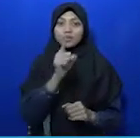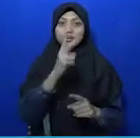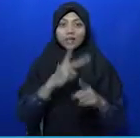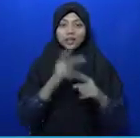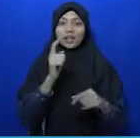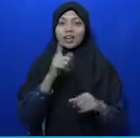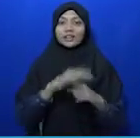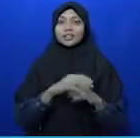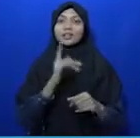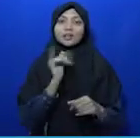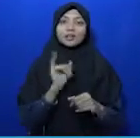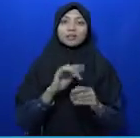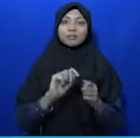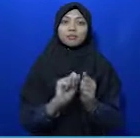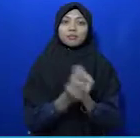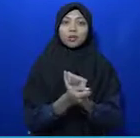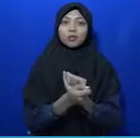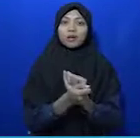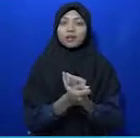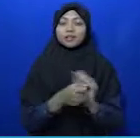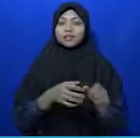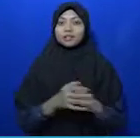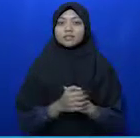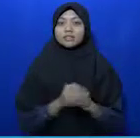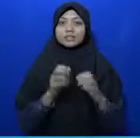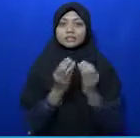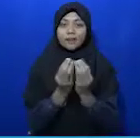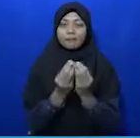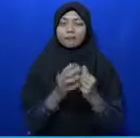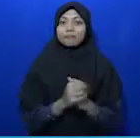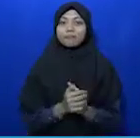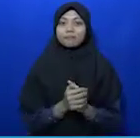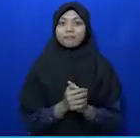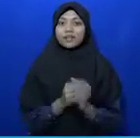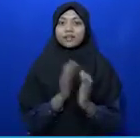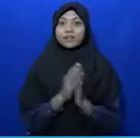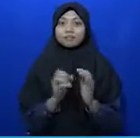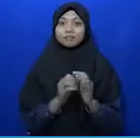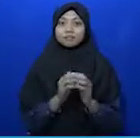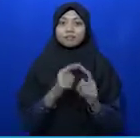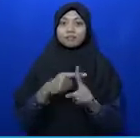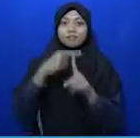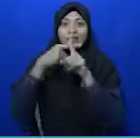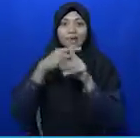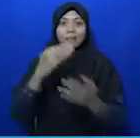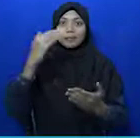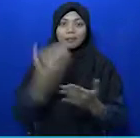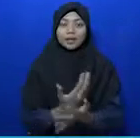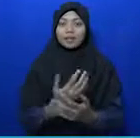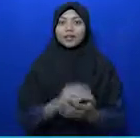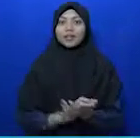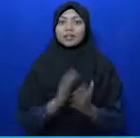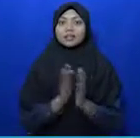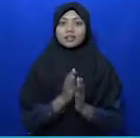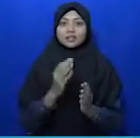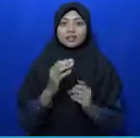kedua divestasi saham 51% dan yang ketiga peningkatan pendapatan dari